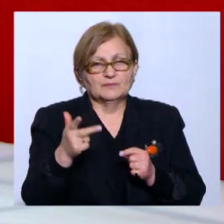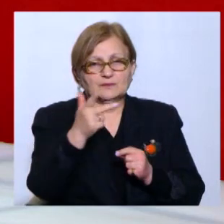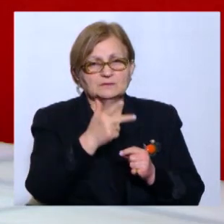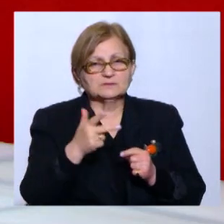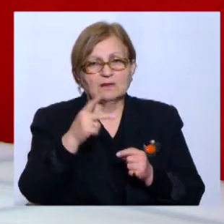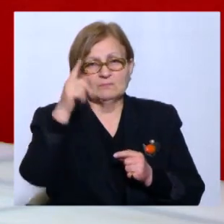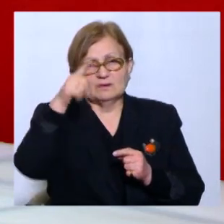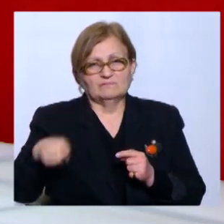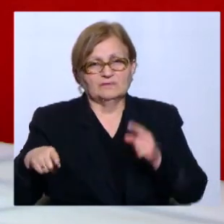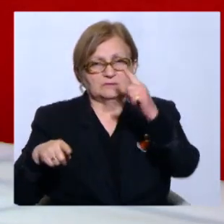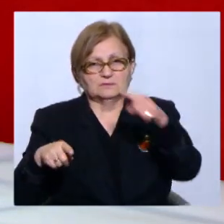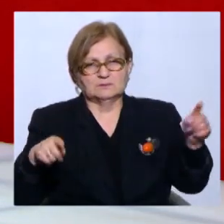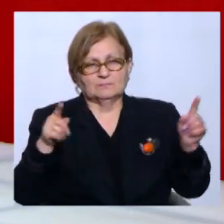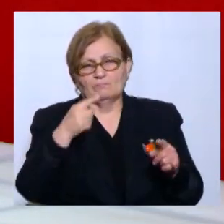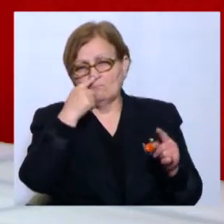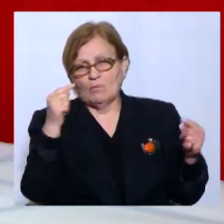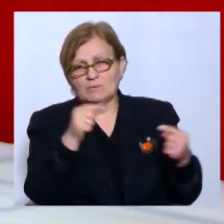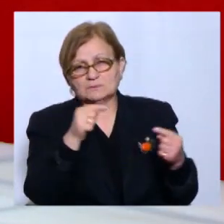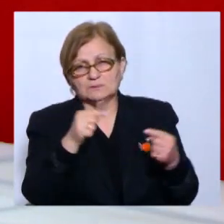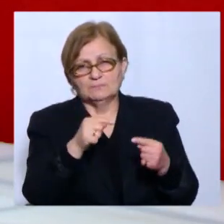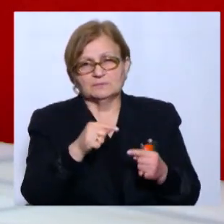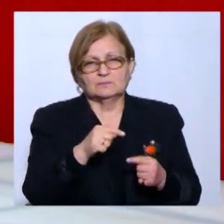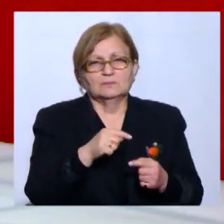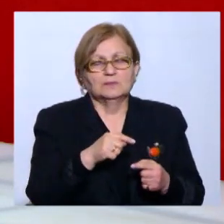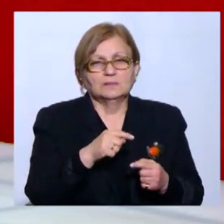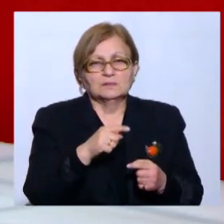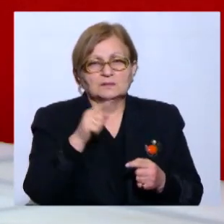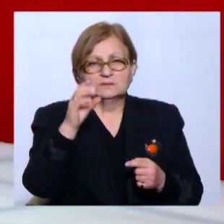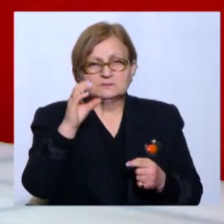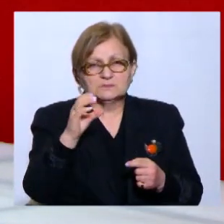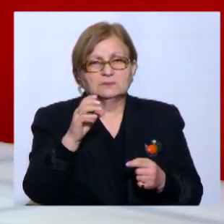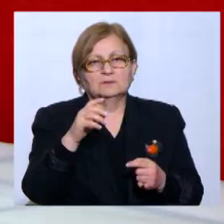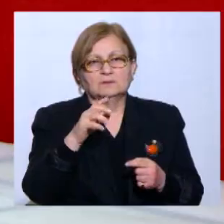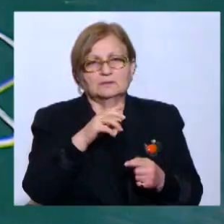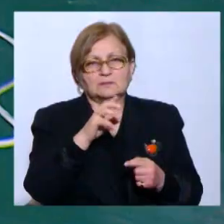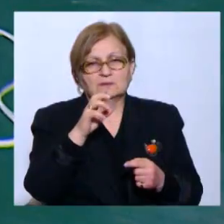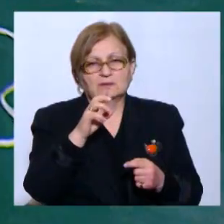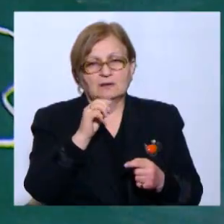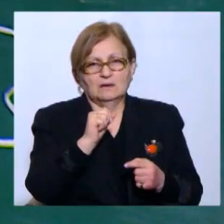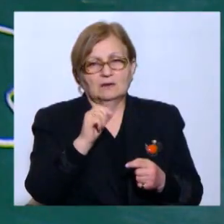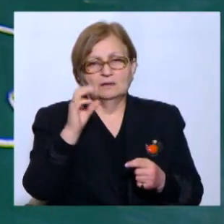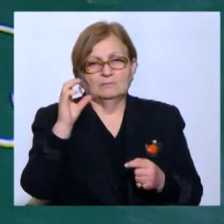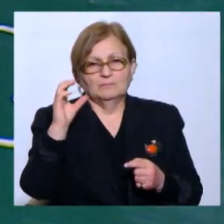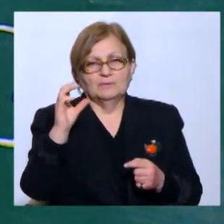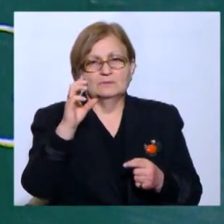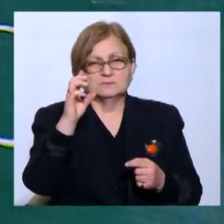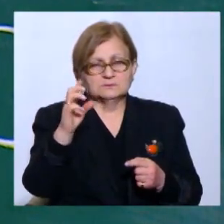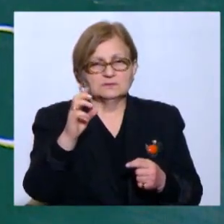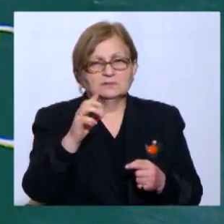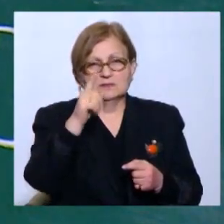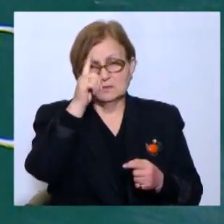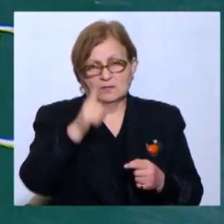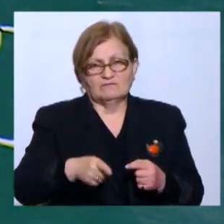გვერდი, რომელიც არის მათ მოპირდაპირე, ეს არის c, ეს არის b, ეს არის a.